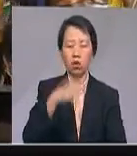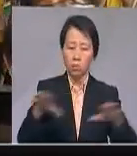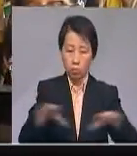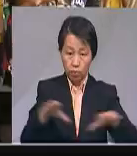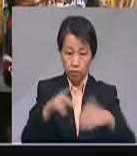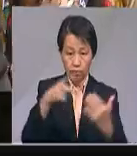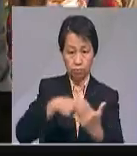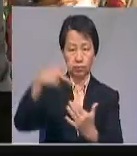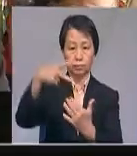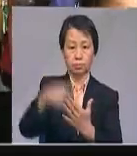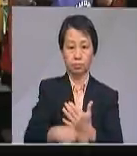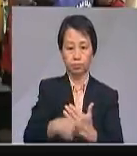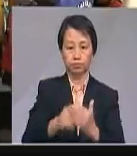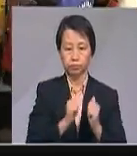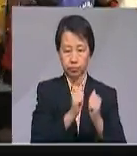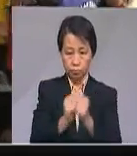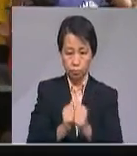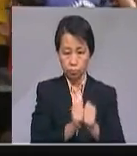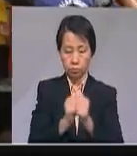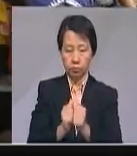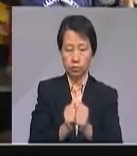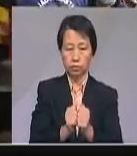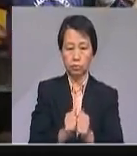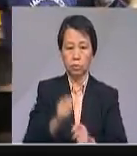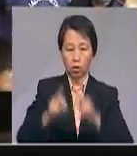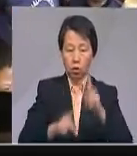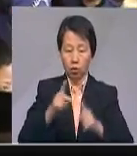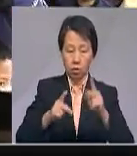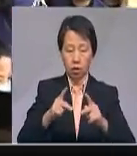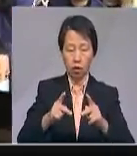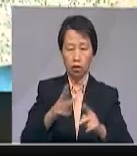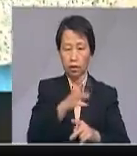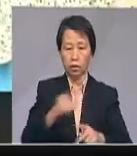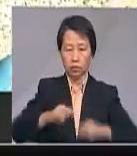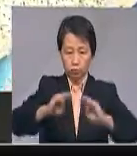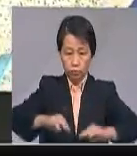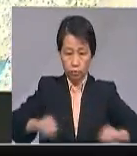program bersama orang awam dan juga murid sekolah.